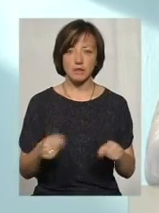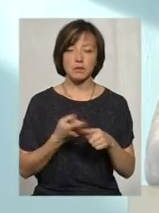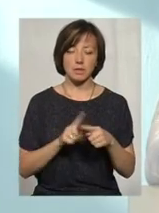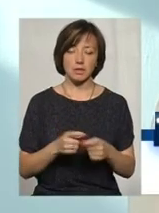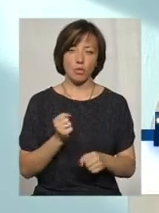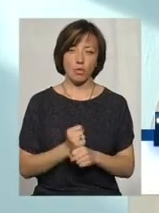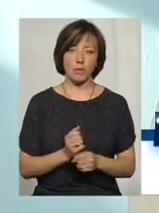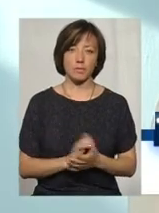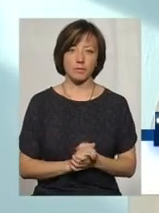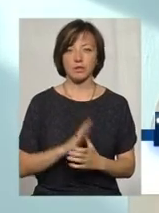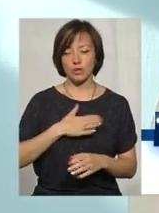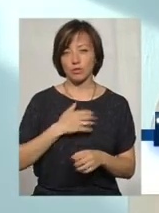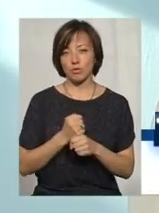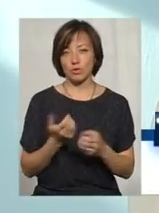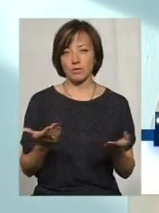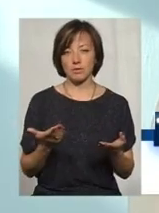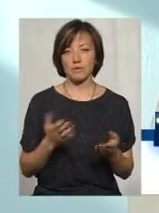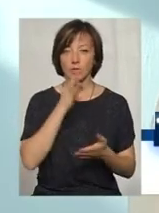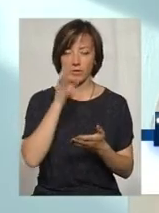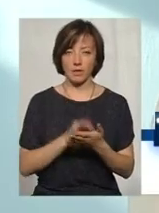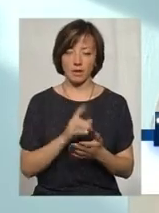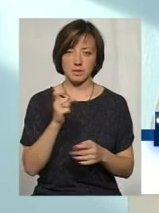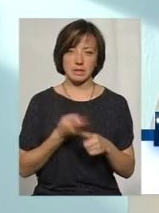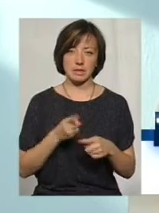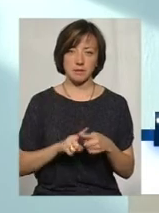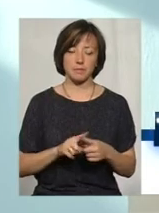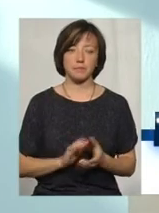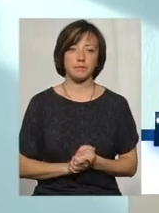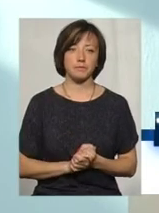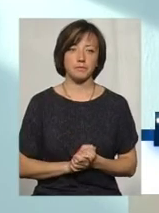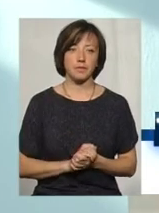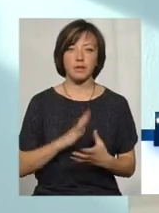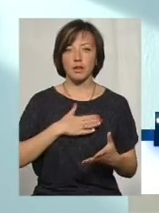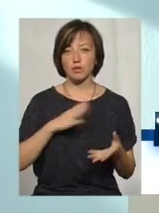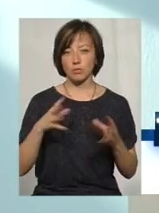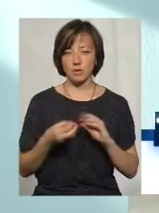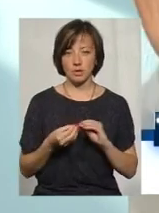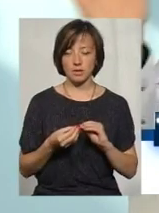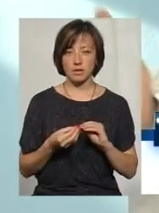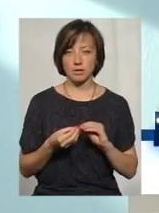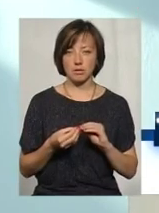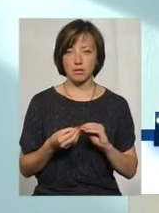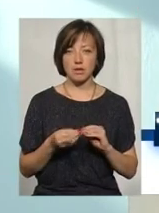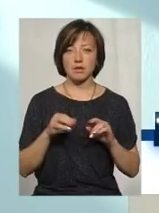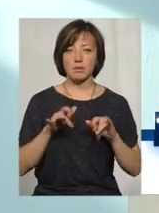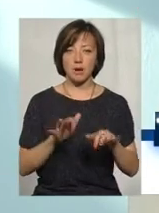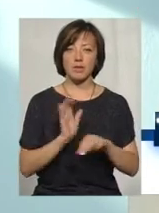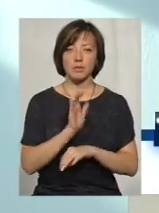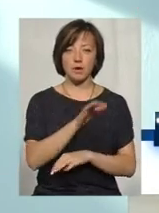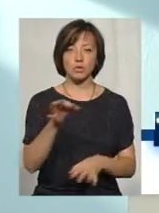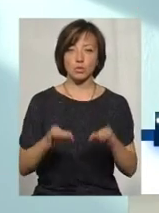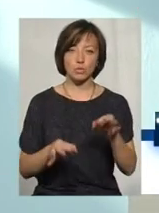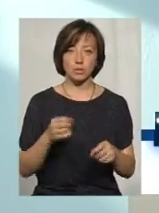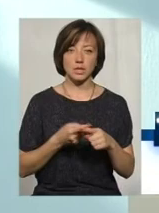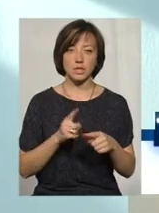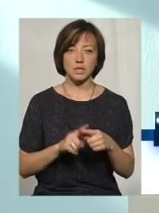робимо. Це наша робота, і ми за неї відповідаємо. Наш результат – це є провадження направлені до суду, це